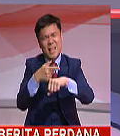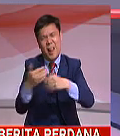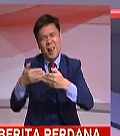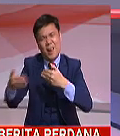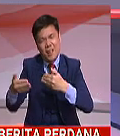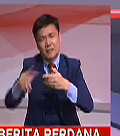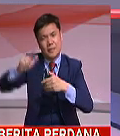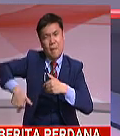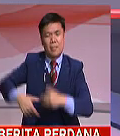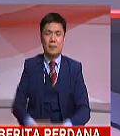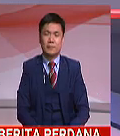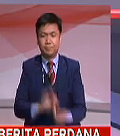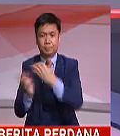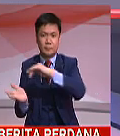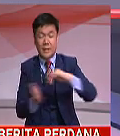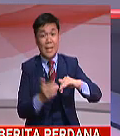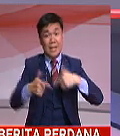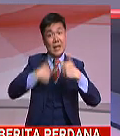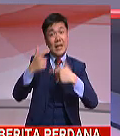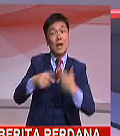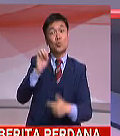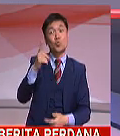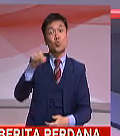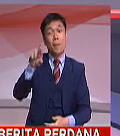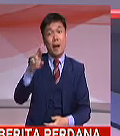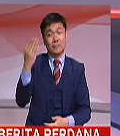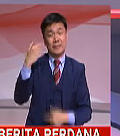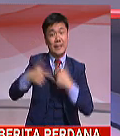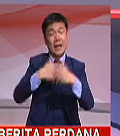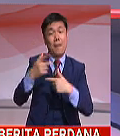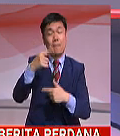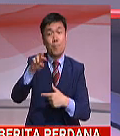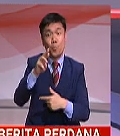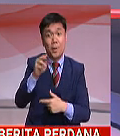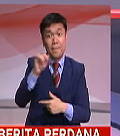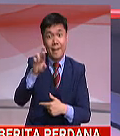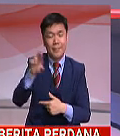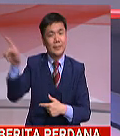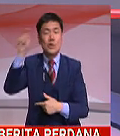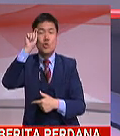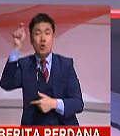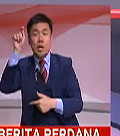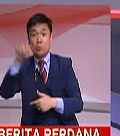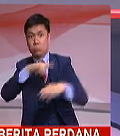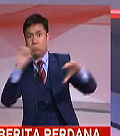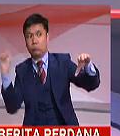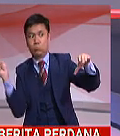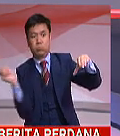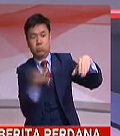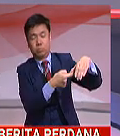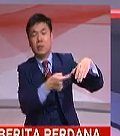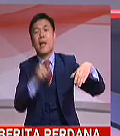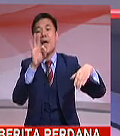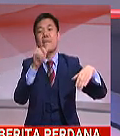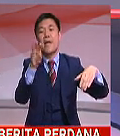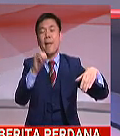Hai by selain tiga supratour berlangsung semalam saingan liga premier dan karena sc2 menggunakan gamepad dengan kenduri gol kata Squad